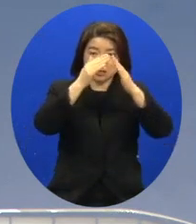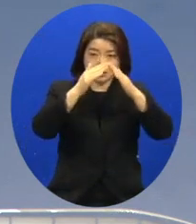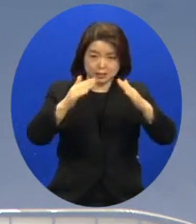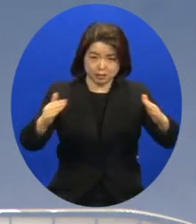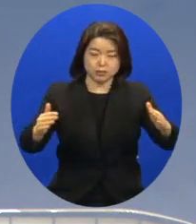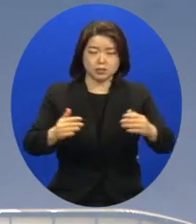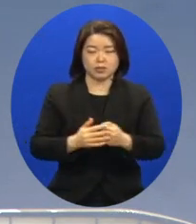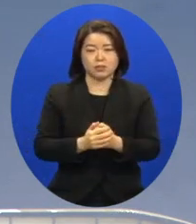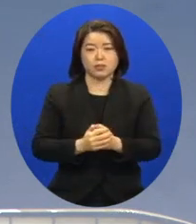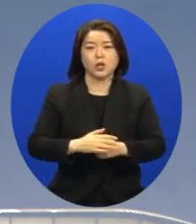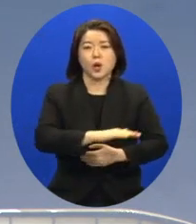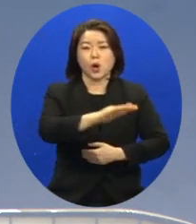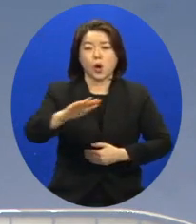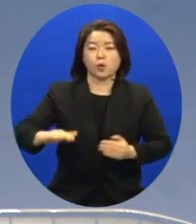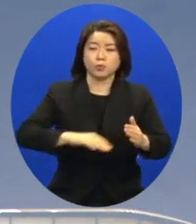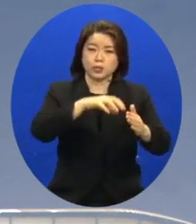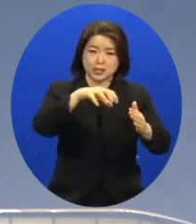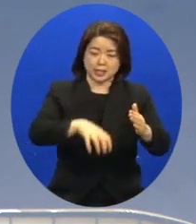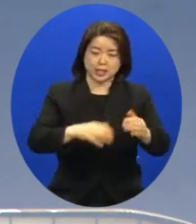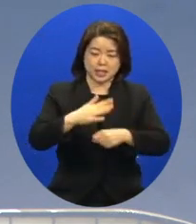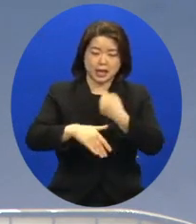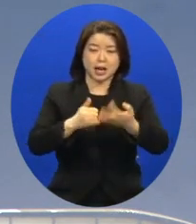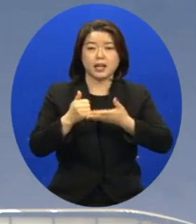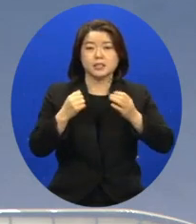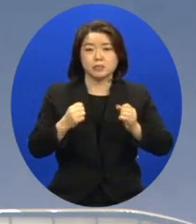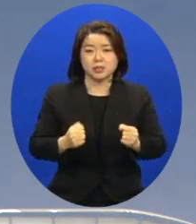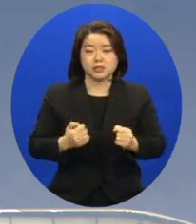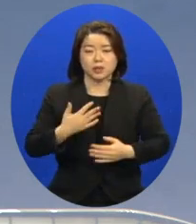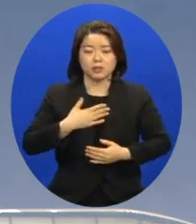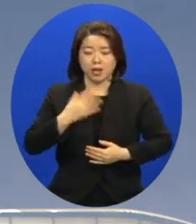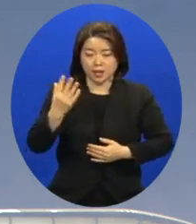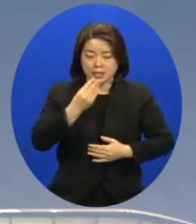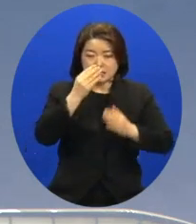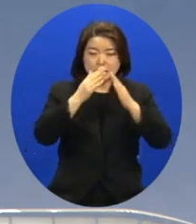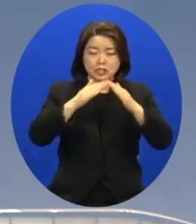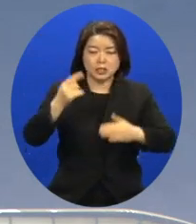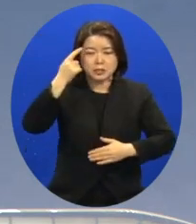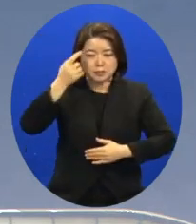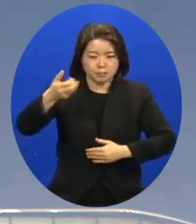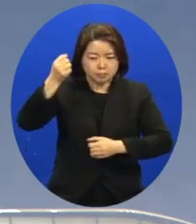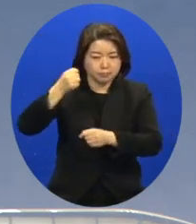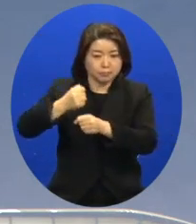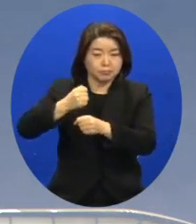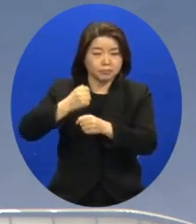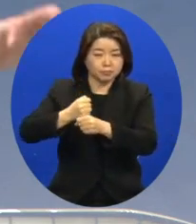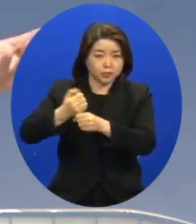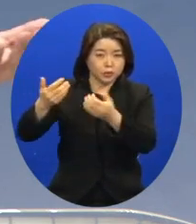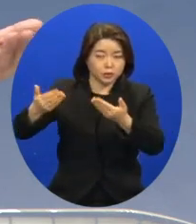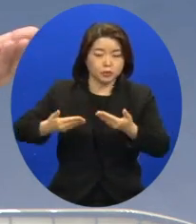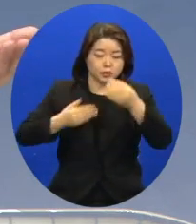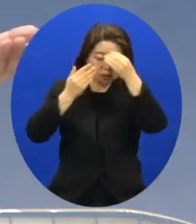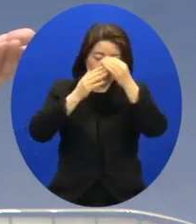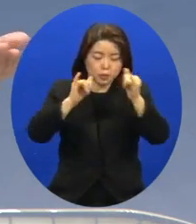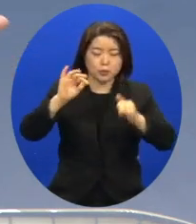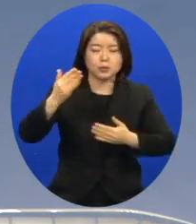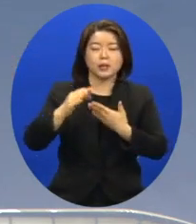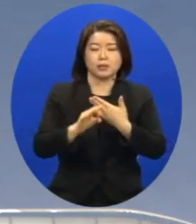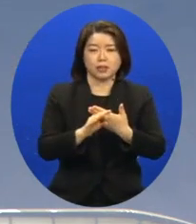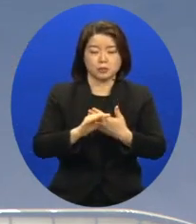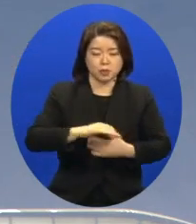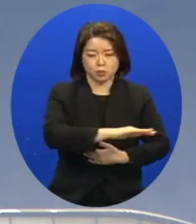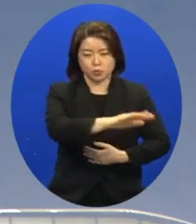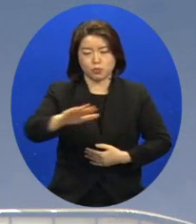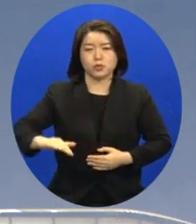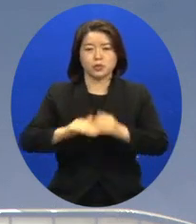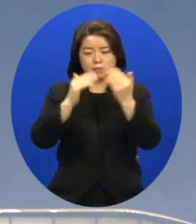우리 안에 하나님이 계셔서 나를 성전 삼으신 성도가 되었다면 우리 모두가 다